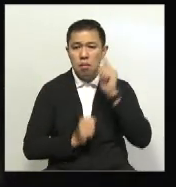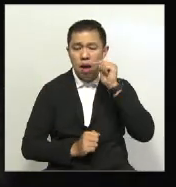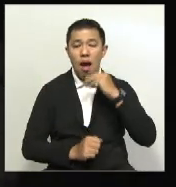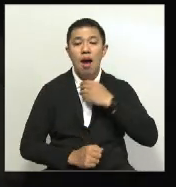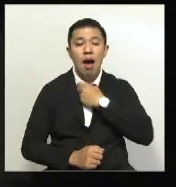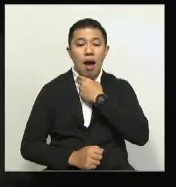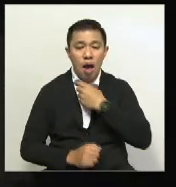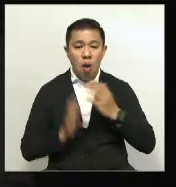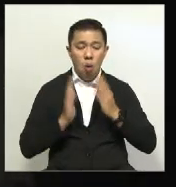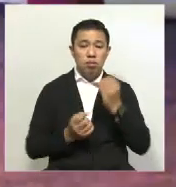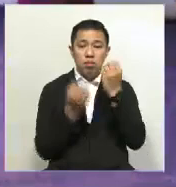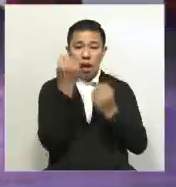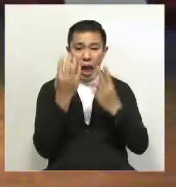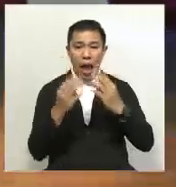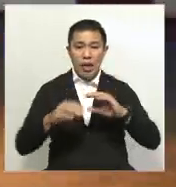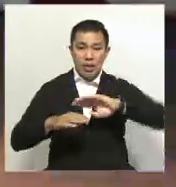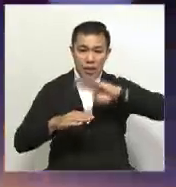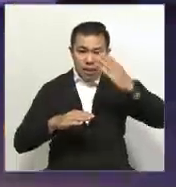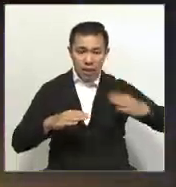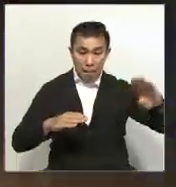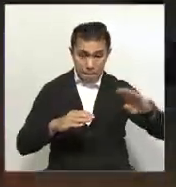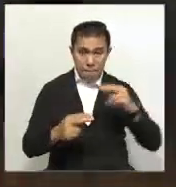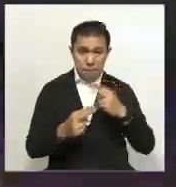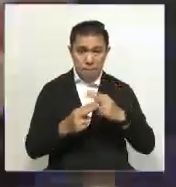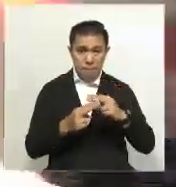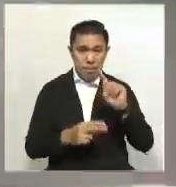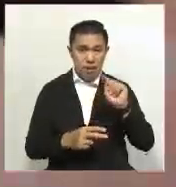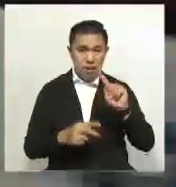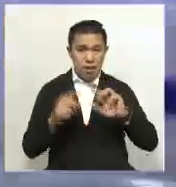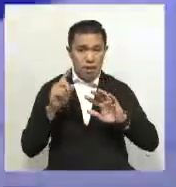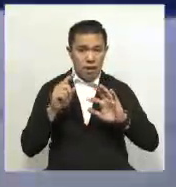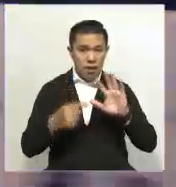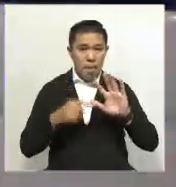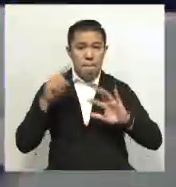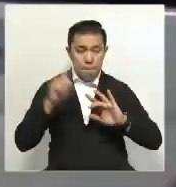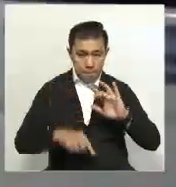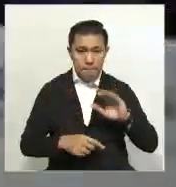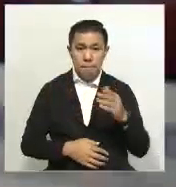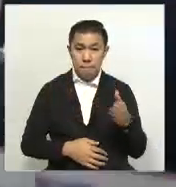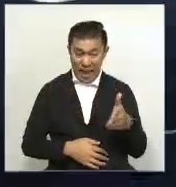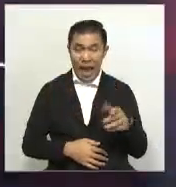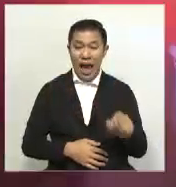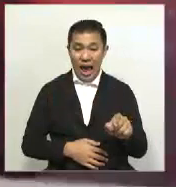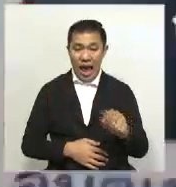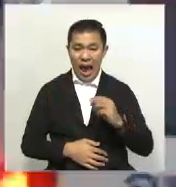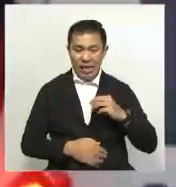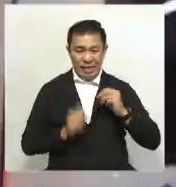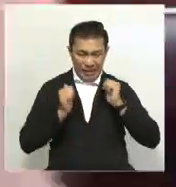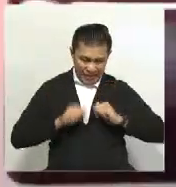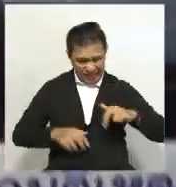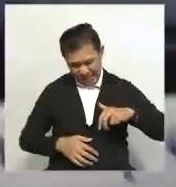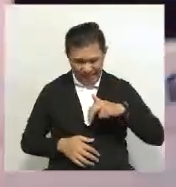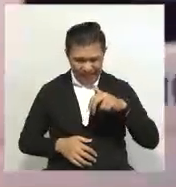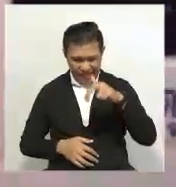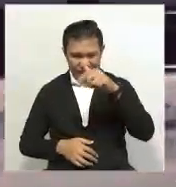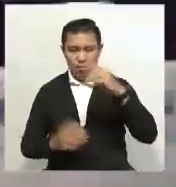และเจ้าหน้าที่อุทยานแห่งชาติถ้ำปลาผาสื่อเข้าไปยังจุดที่เกิดเหตุนะครับก็คือจุดที่เครื่องบิน